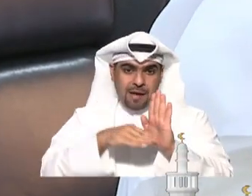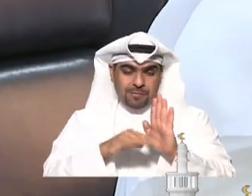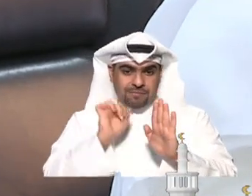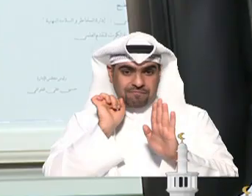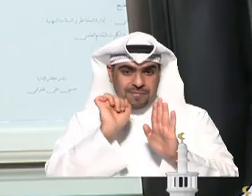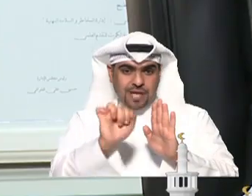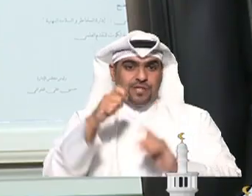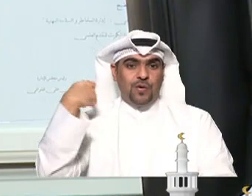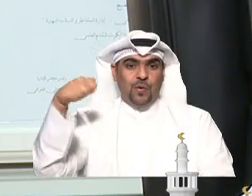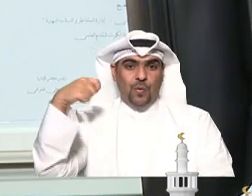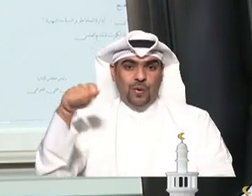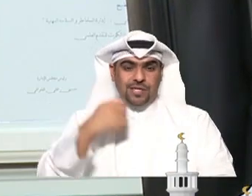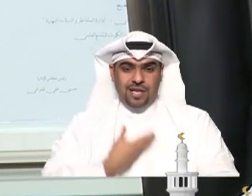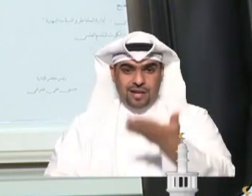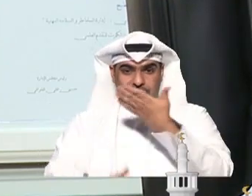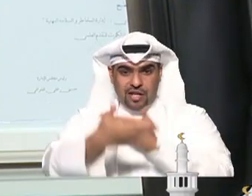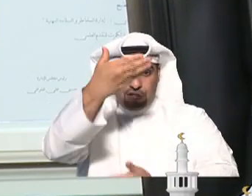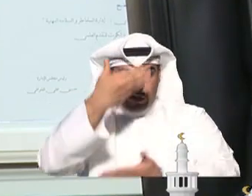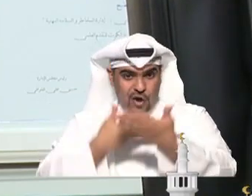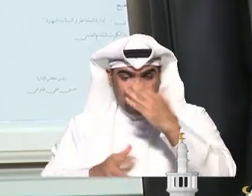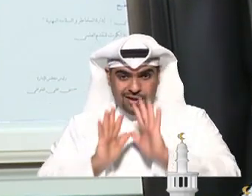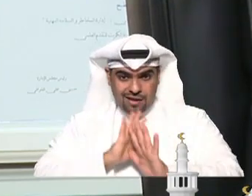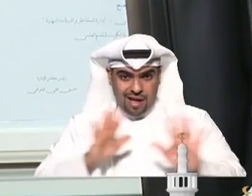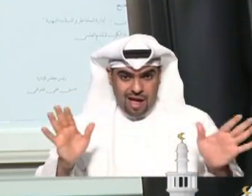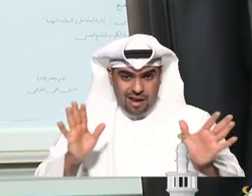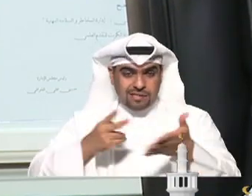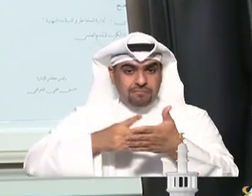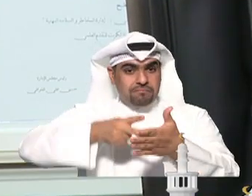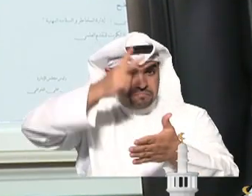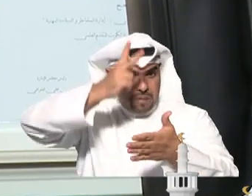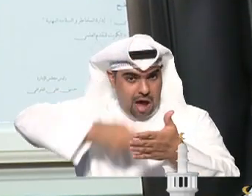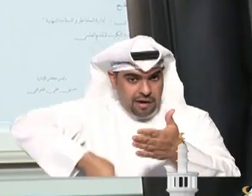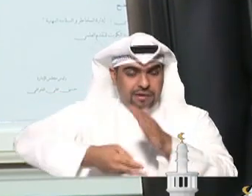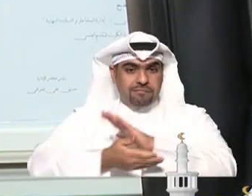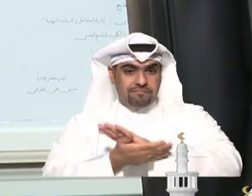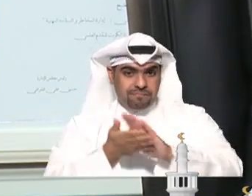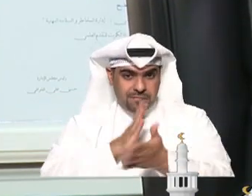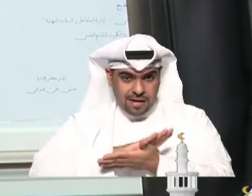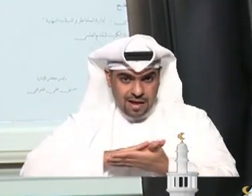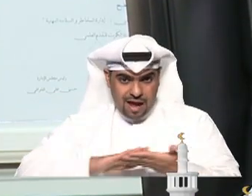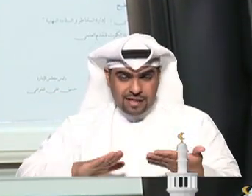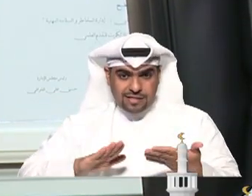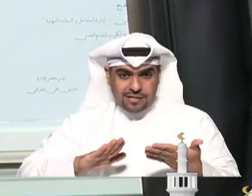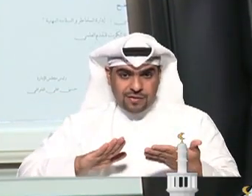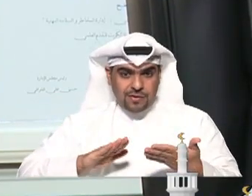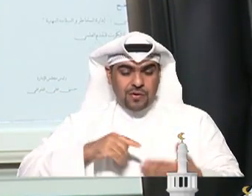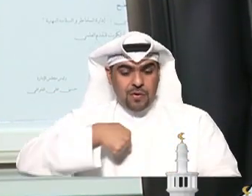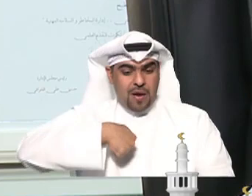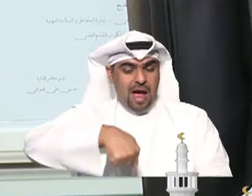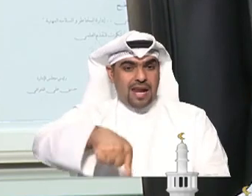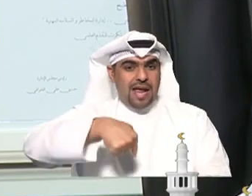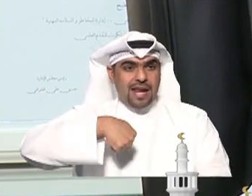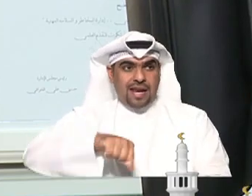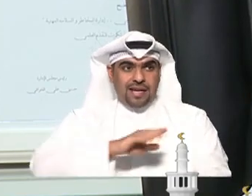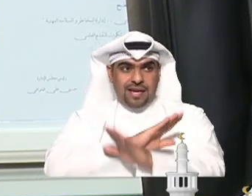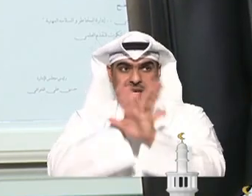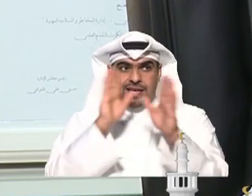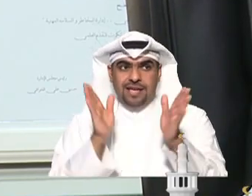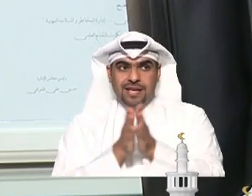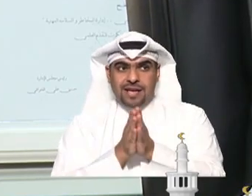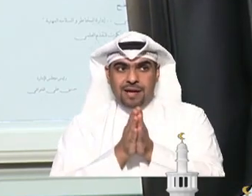اللجنة وتم إقراره واعتمدنا عليه، وحاليا وصلنا يمكن إلى اليوم